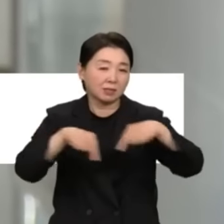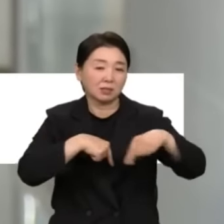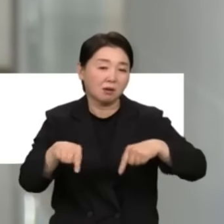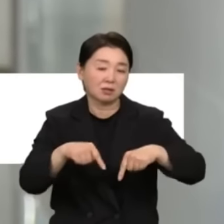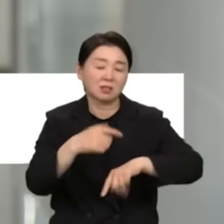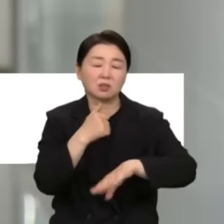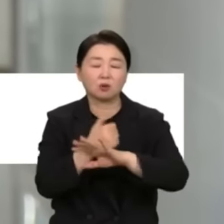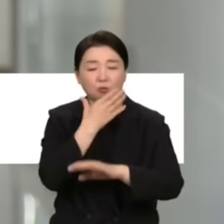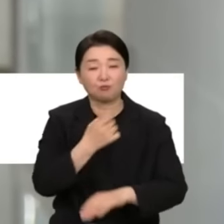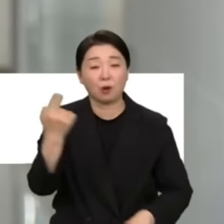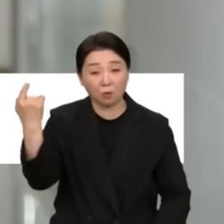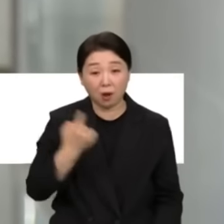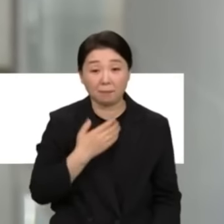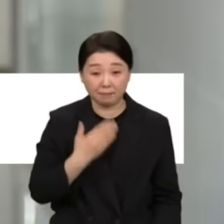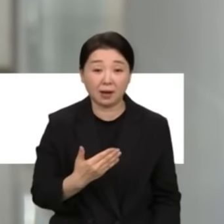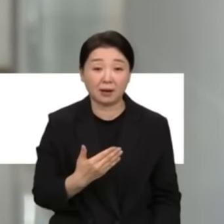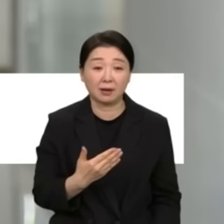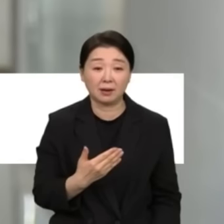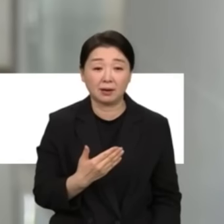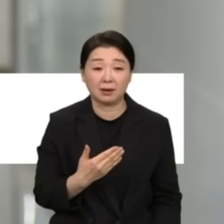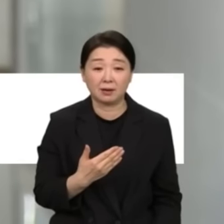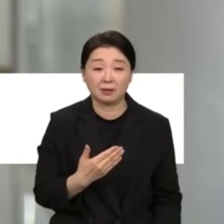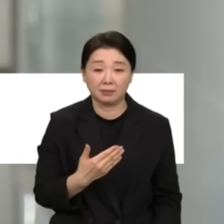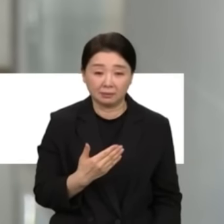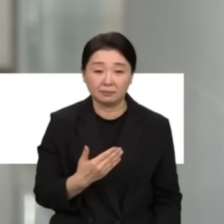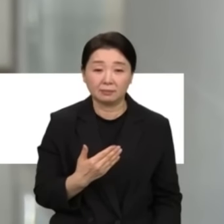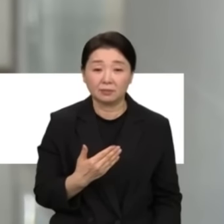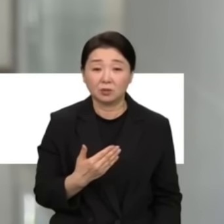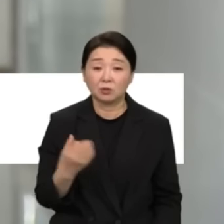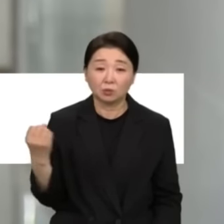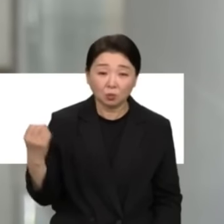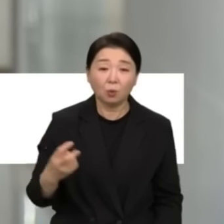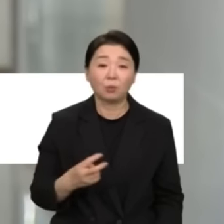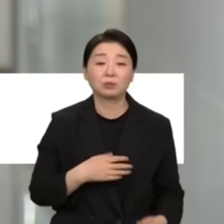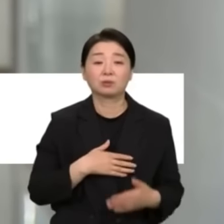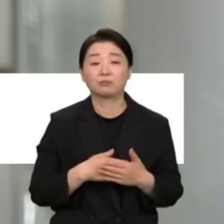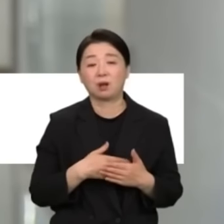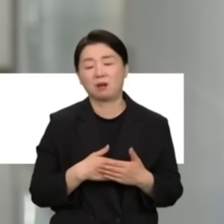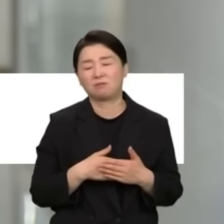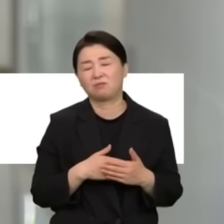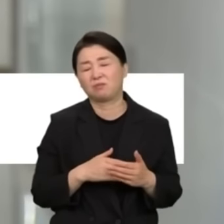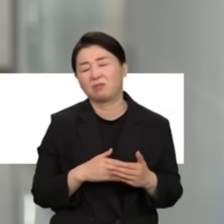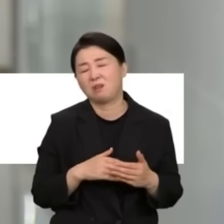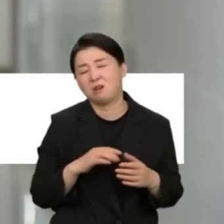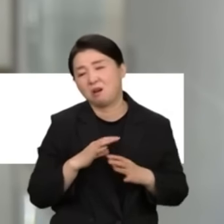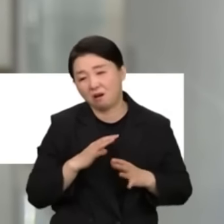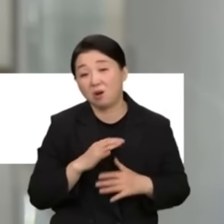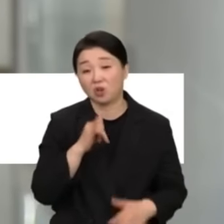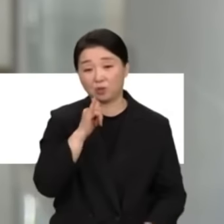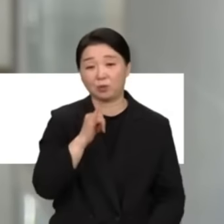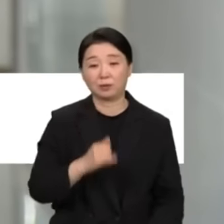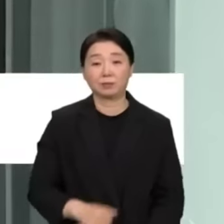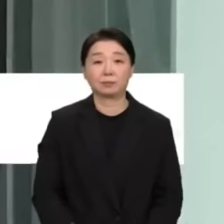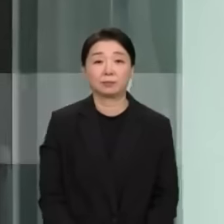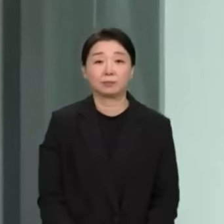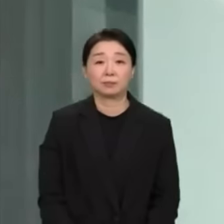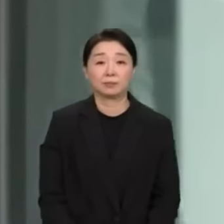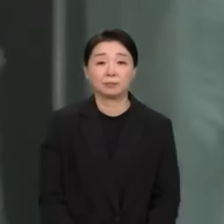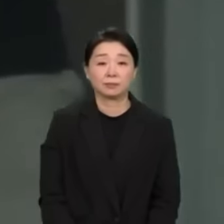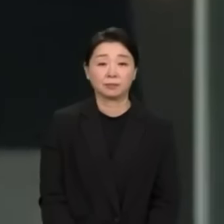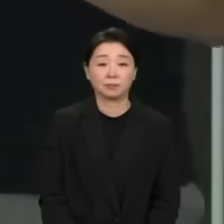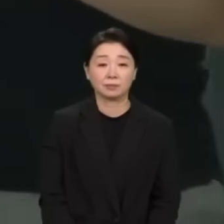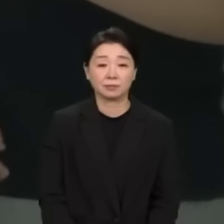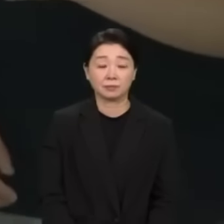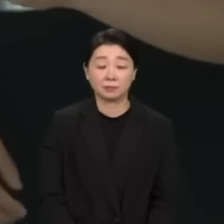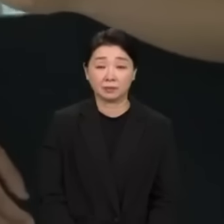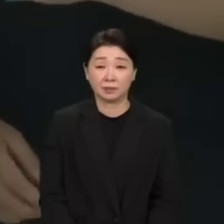불행한 결과가 올 수 있다라고 많이들 불안하고 두려워하시는 게 사실입니다. 특정